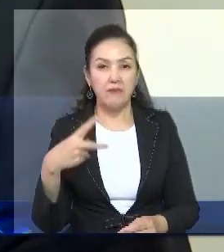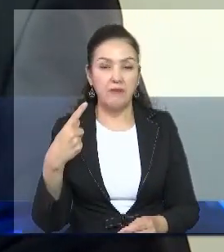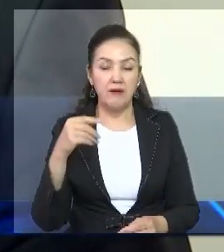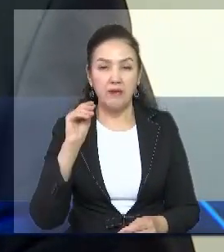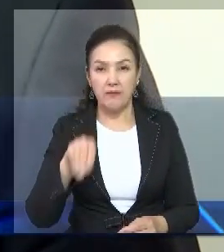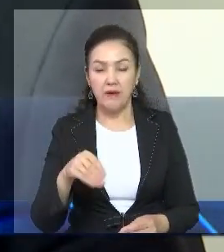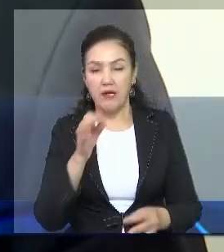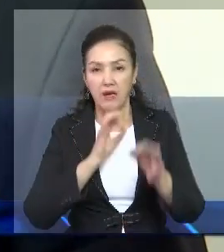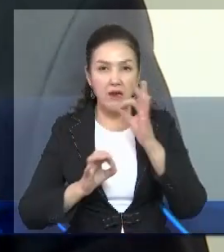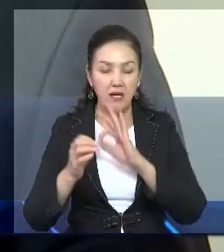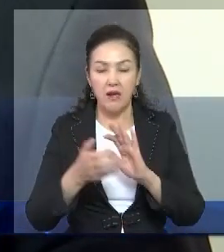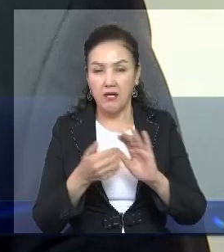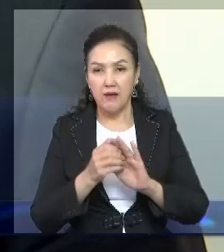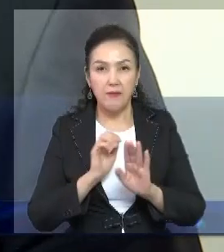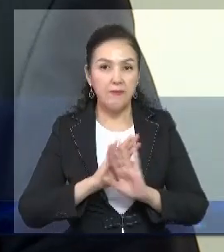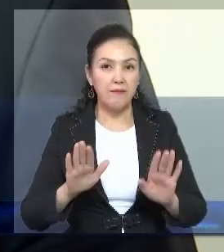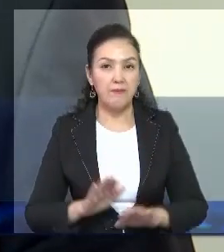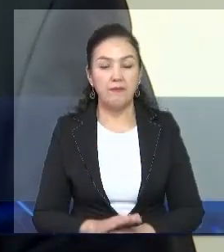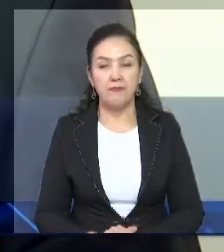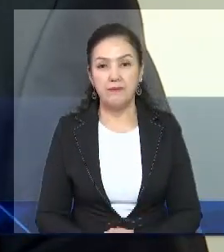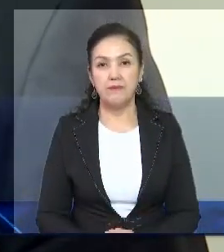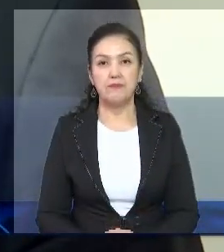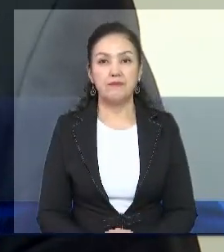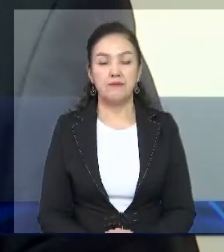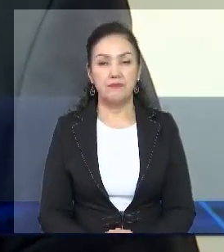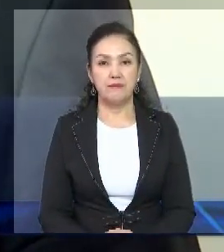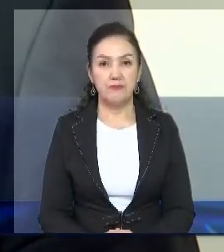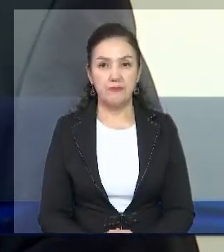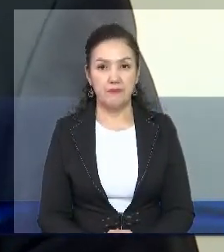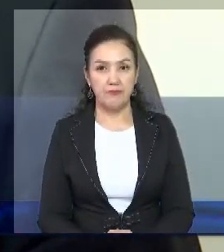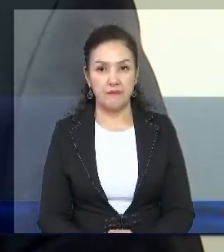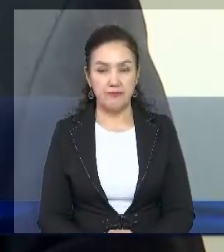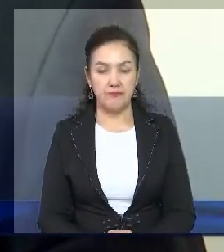дәрісіне не болмаса жаңа өздерінің жаңа тамаққа продуктыға жетпейді.